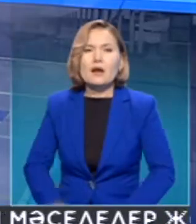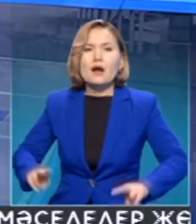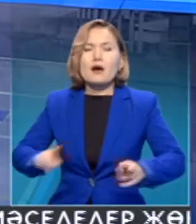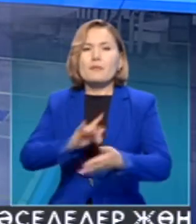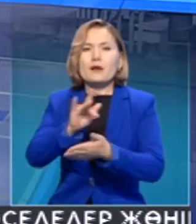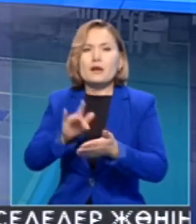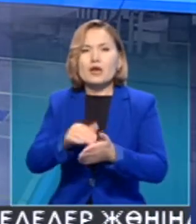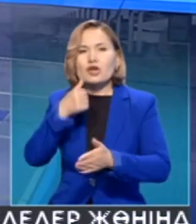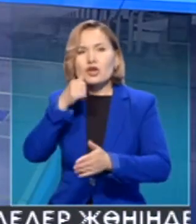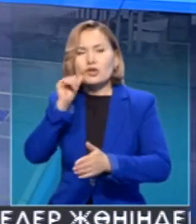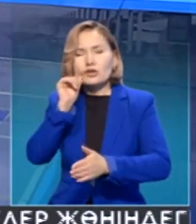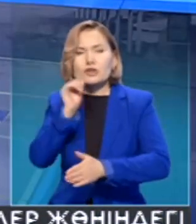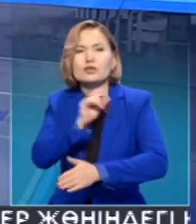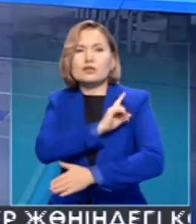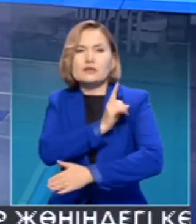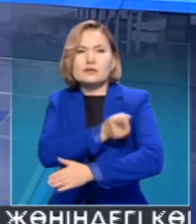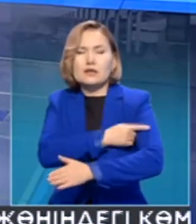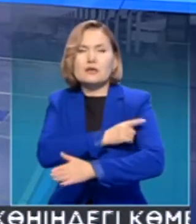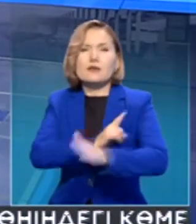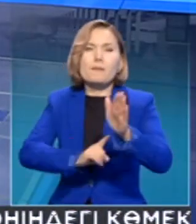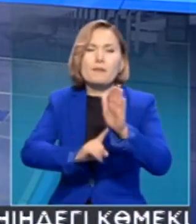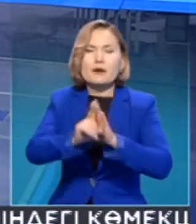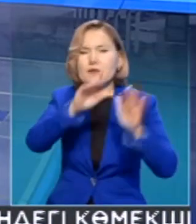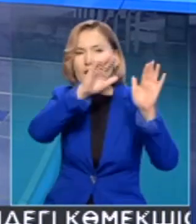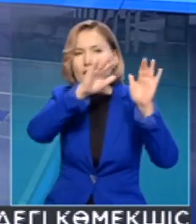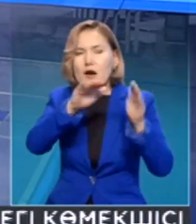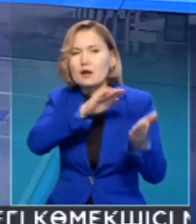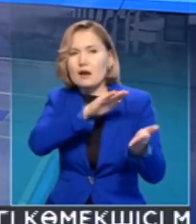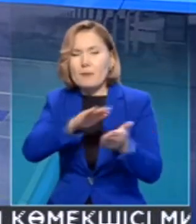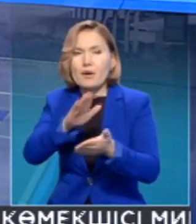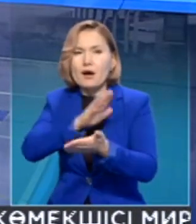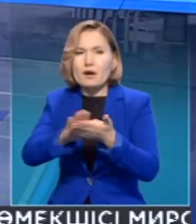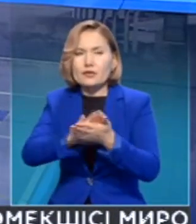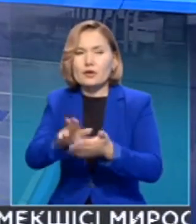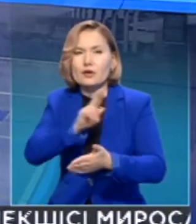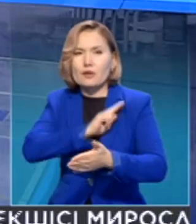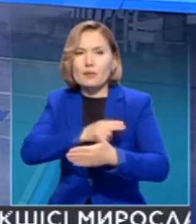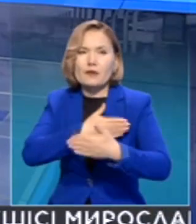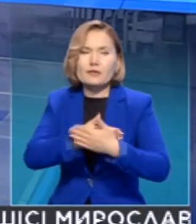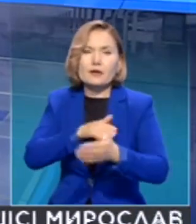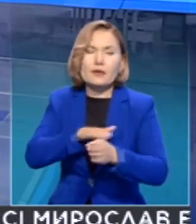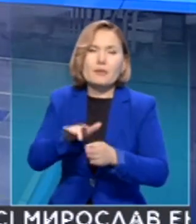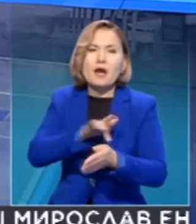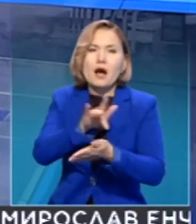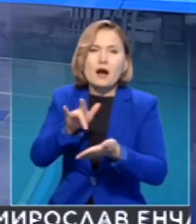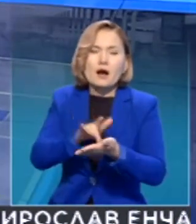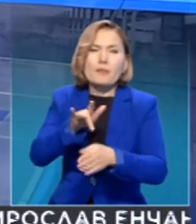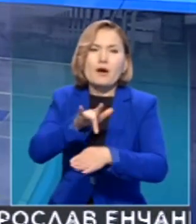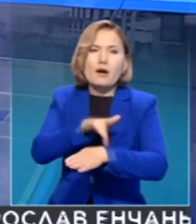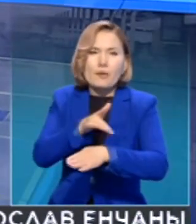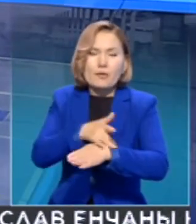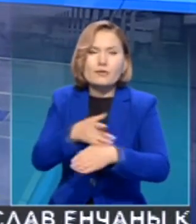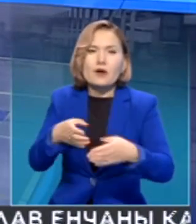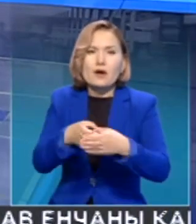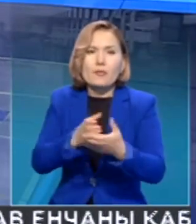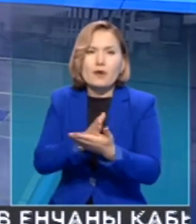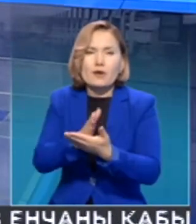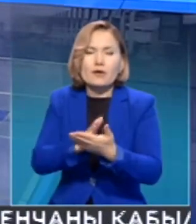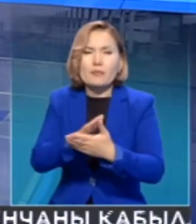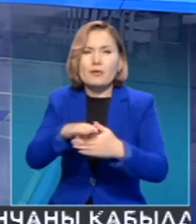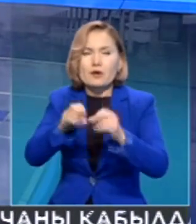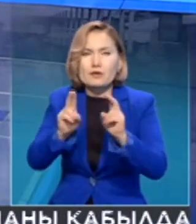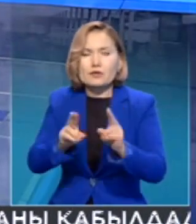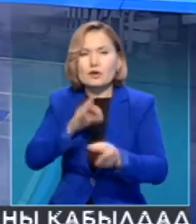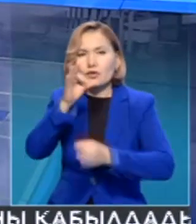Астанада кешелі бері жауған қалын қарды шығару жұмыстары қарқынды жүргізіп жатыр. Қаланың коммуналдық қызмет мамандары күшейтілген режимде жұмысқа